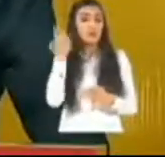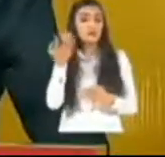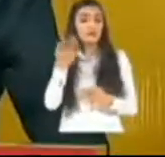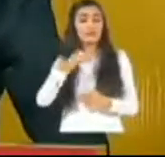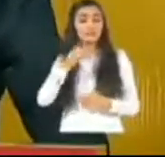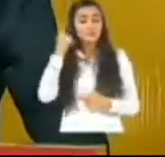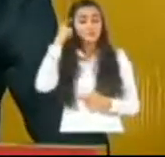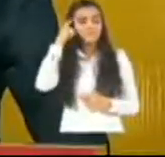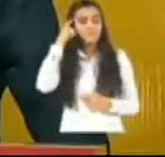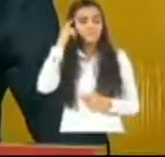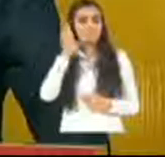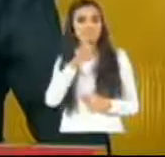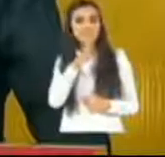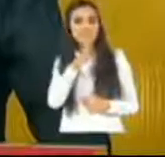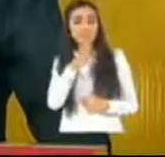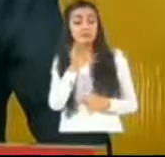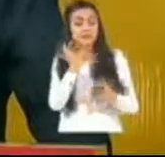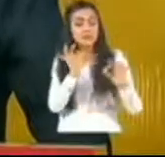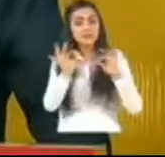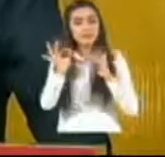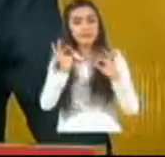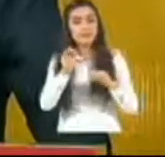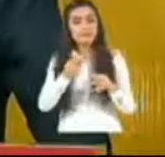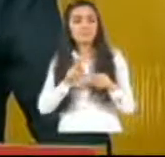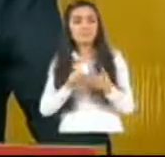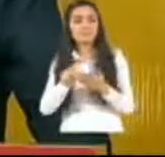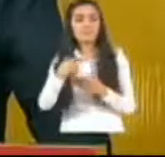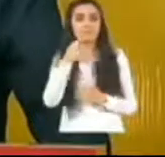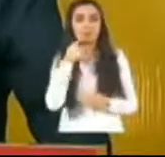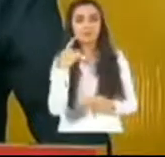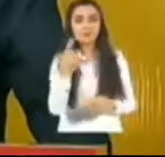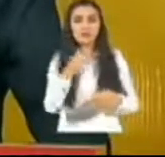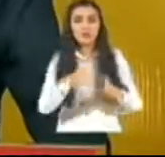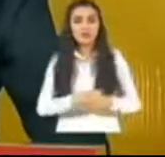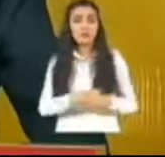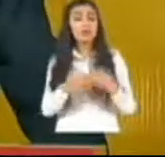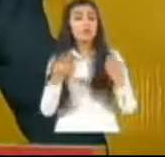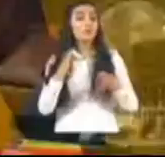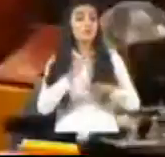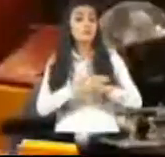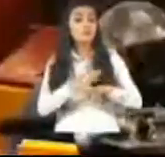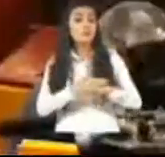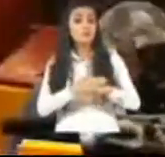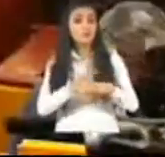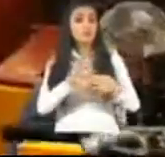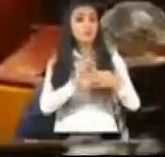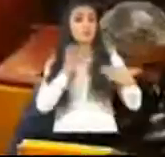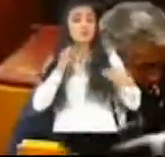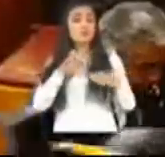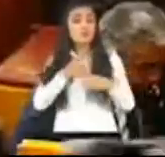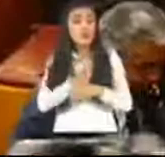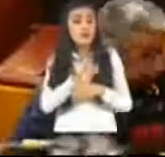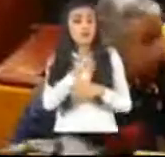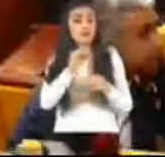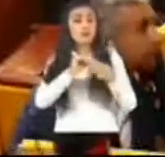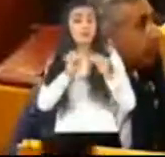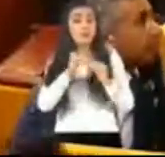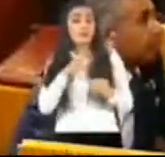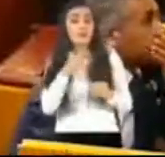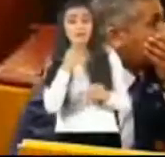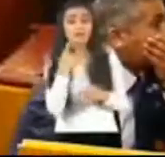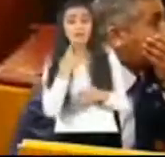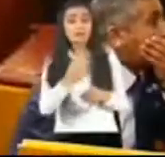daha bilinçli, daha titiz hareket edeceklerdir. Çünkü çözülmesi gereken sorunlar vardır.